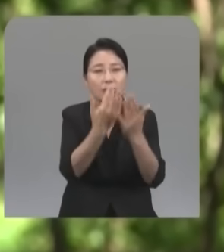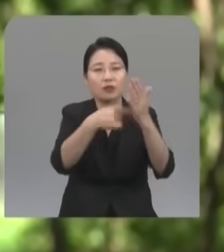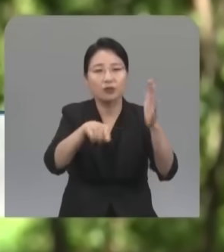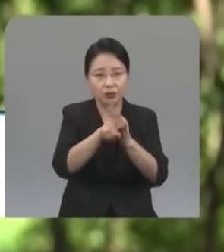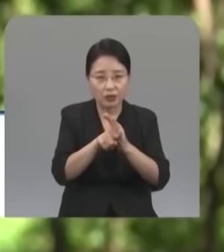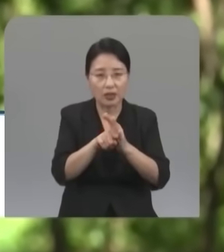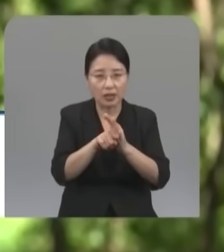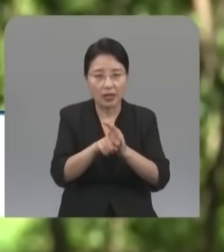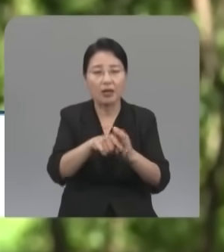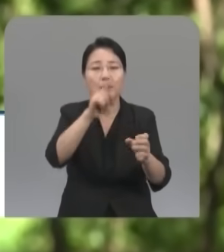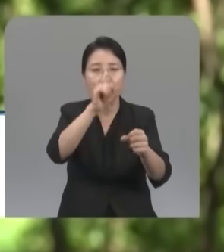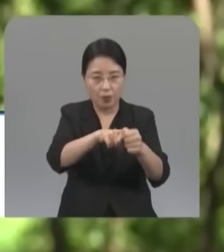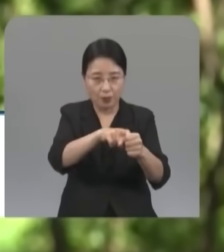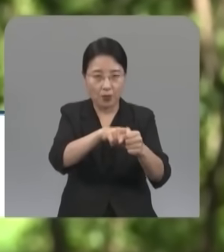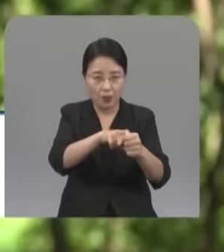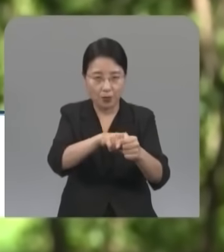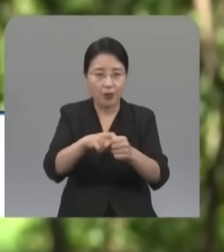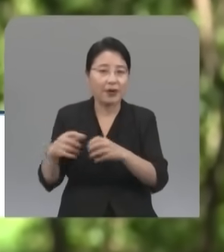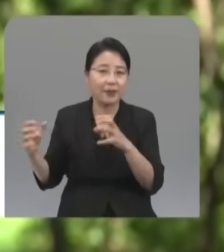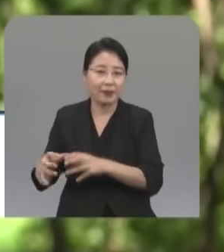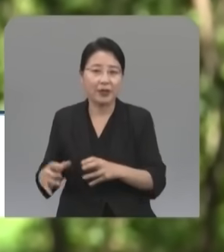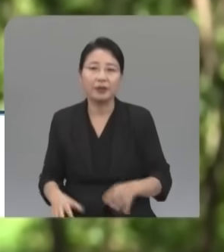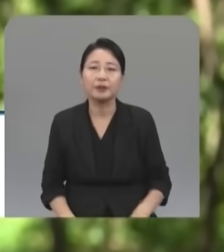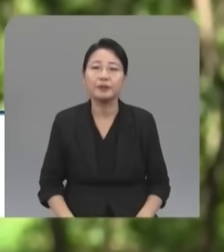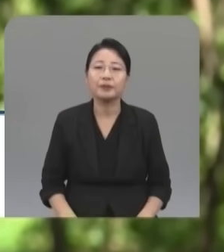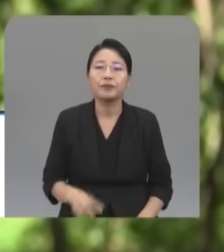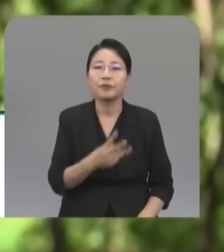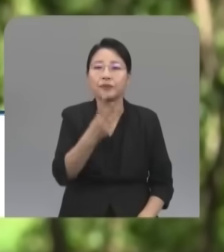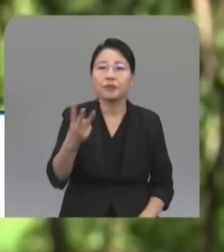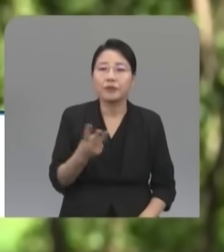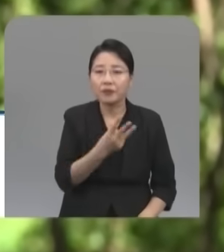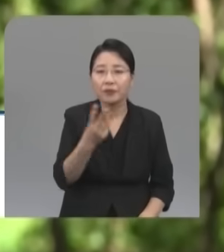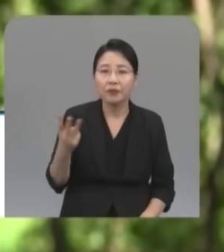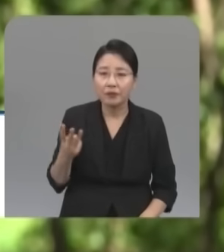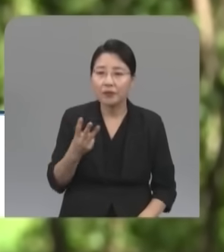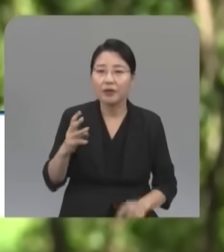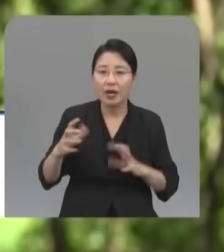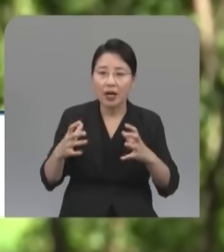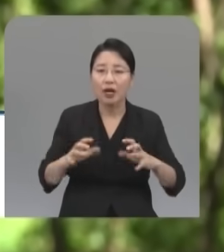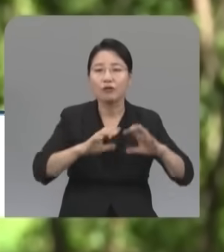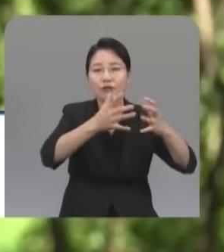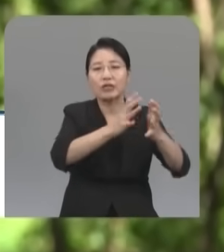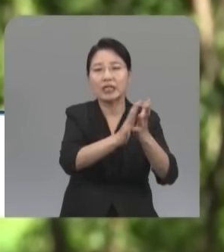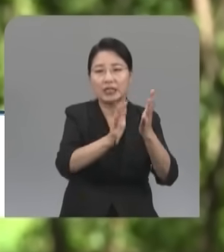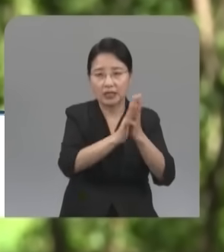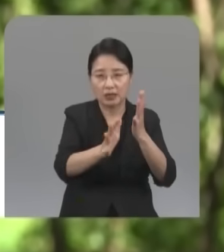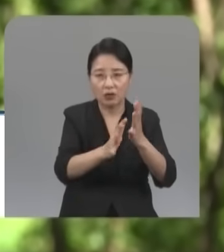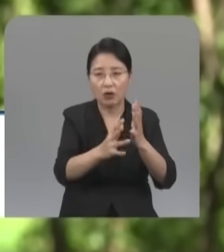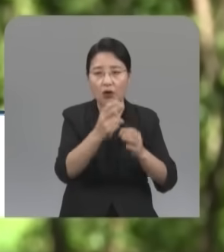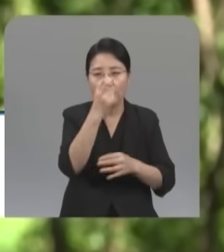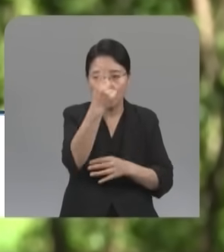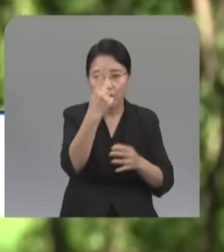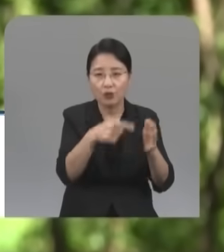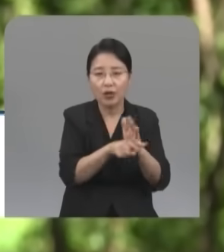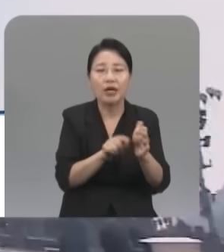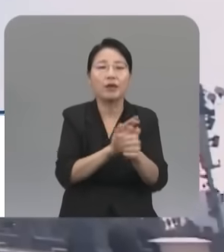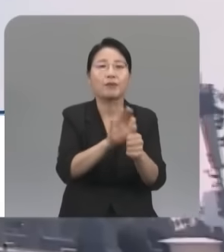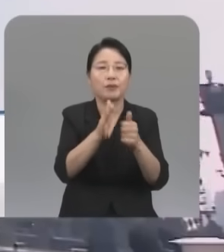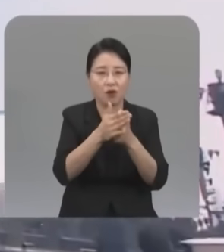규범에 기반한 국제질서를 수호하기 위한 협력을 한층 더 강화해 나아가기로